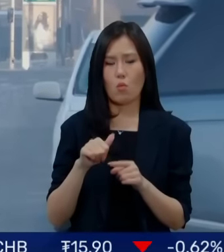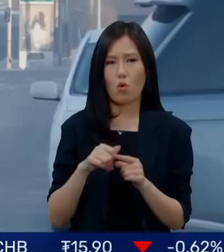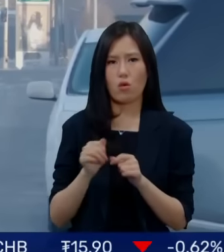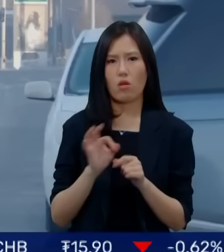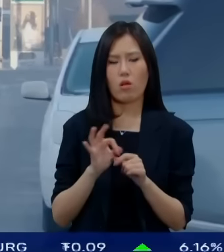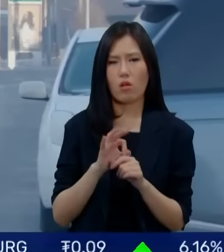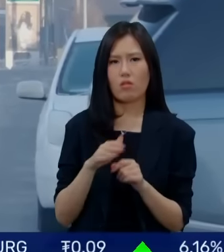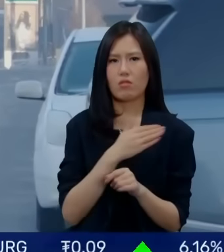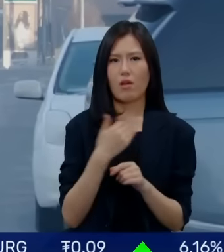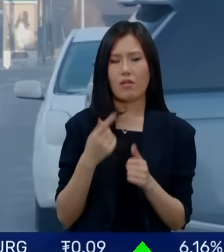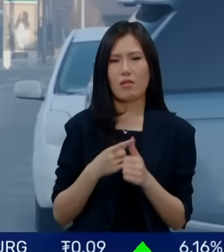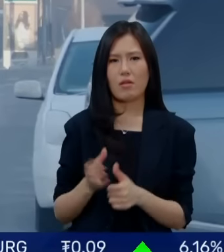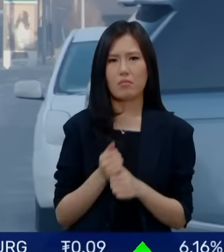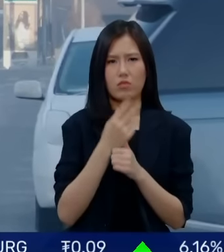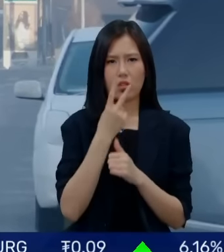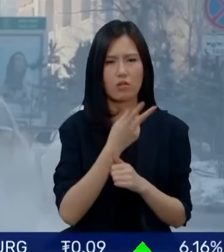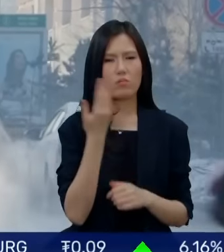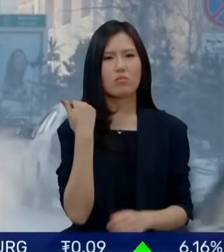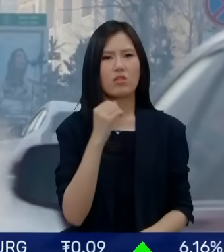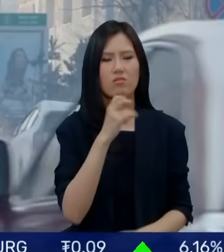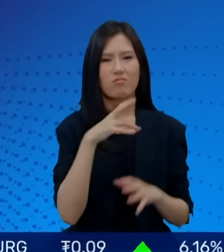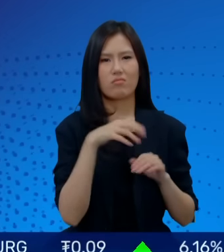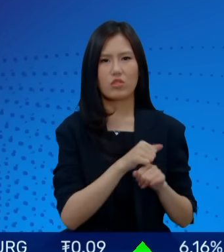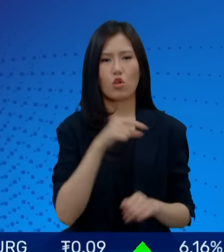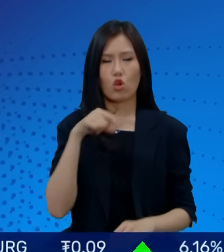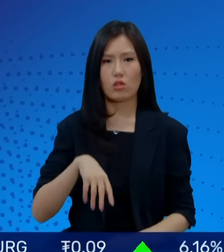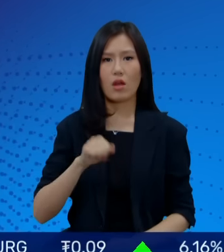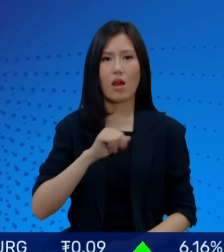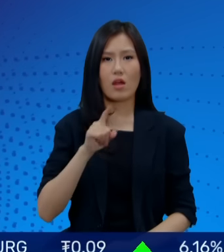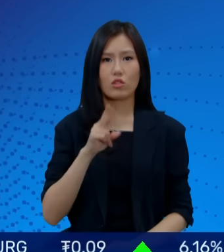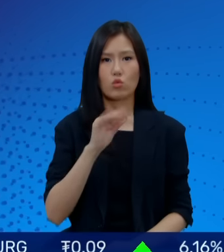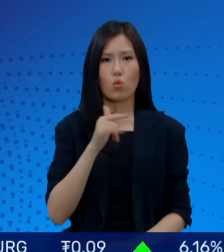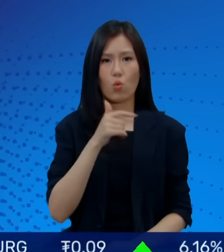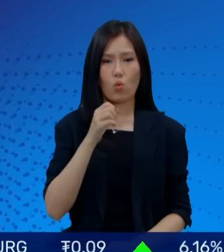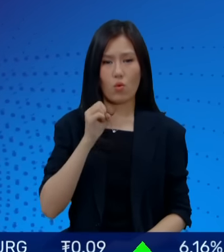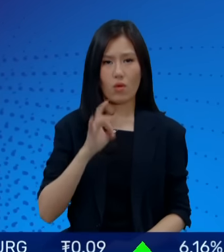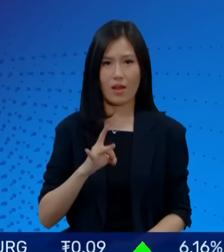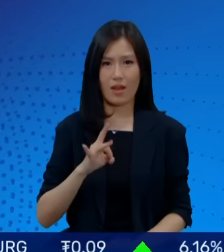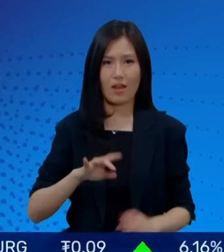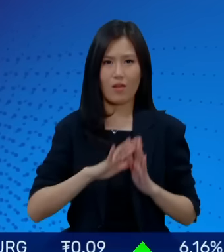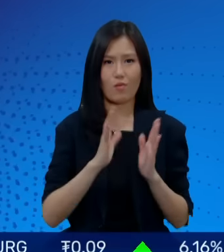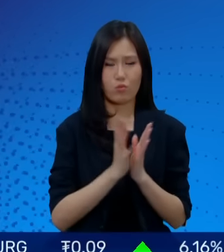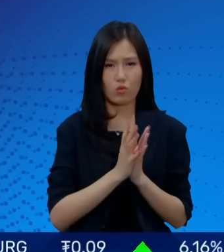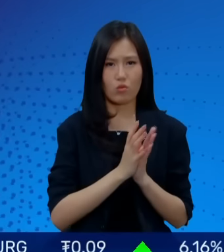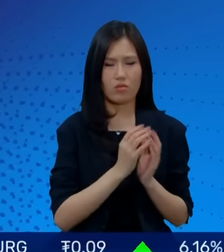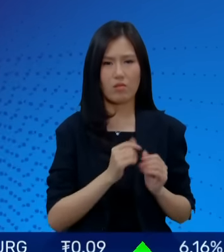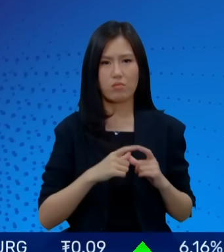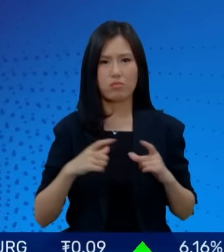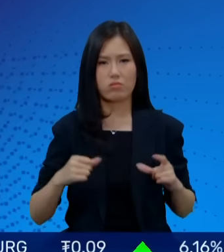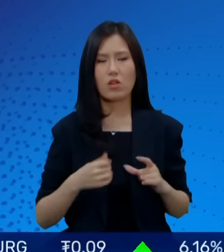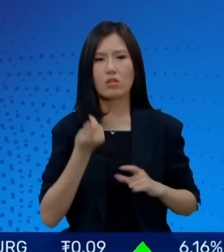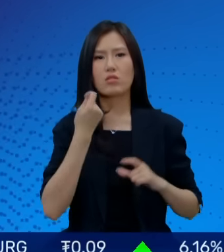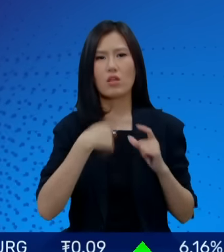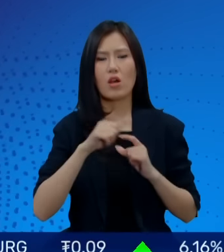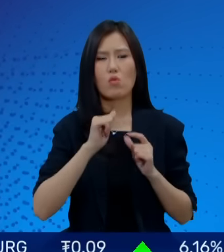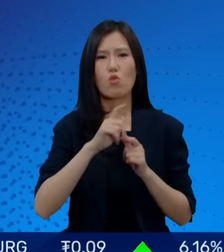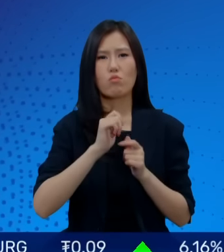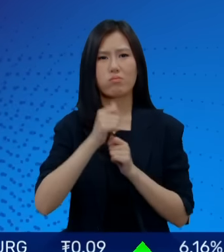шалгагдаж шийдвэрлэгдэж байсан. Өнөөдрийн байдлаар Азийн гих тодтголтой улсын дугааруудыг дуудлага худалдааг зохион байгуулж 2021